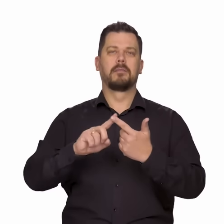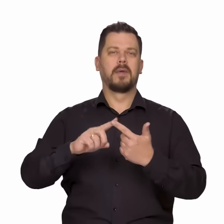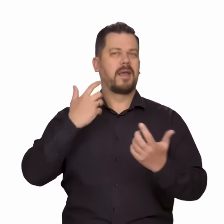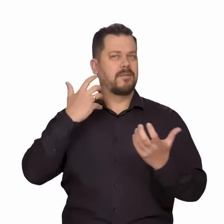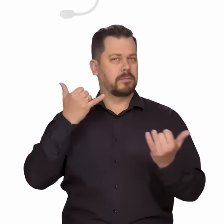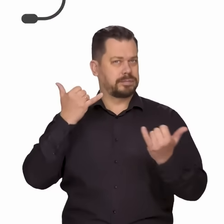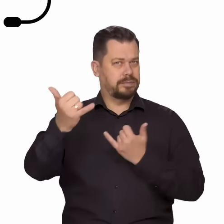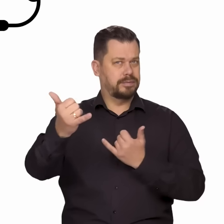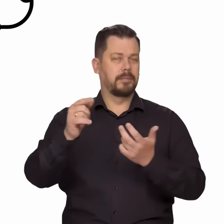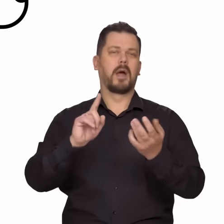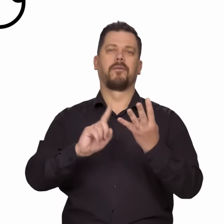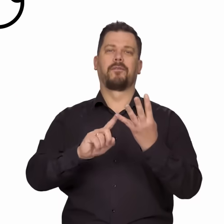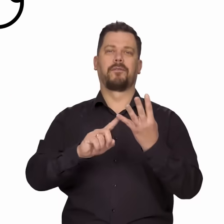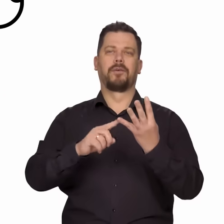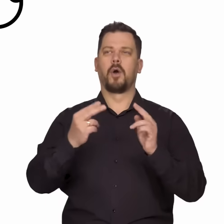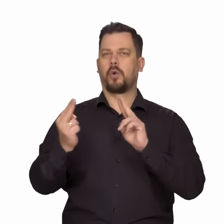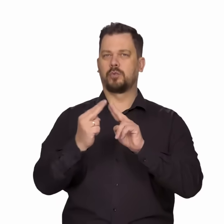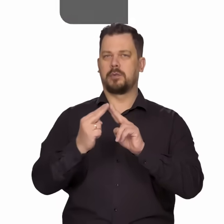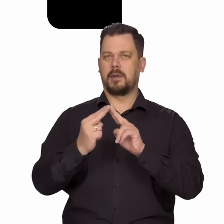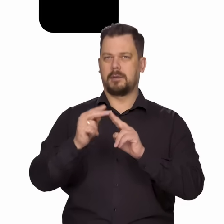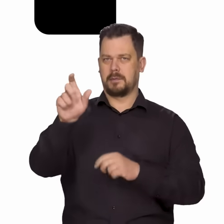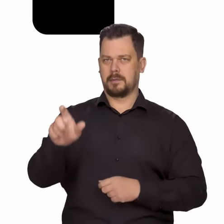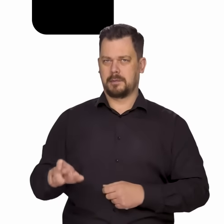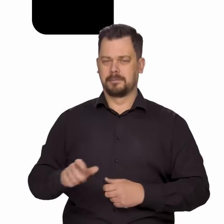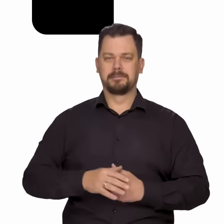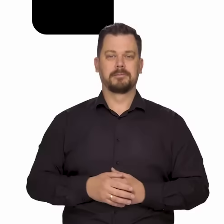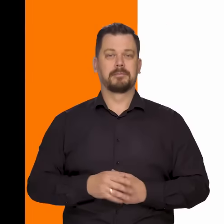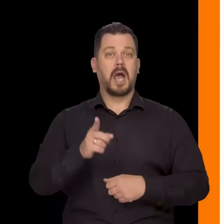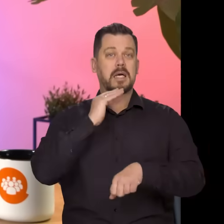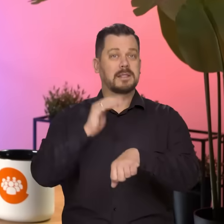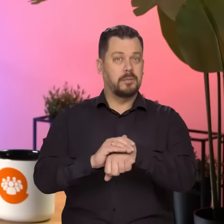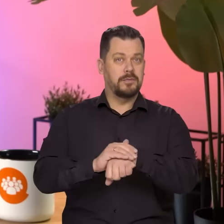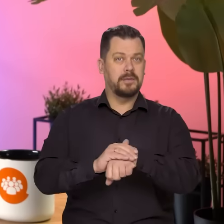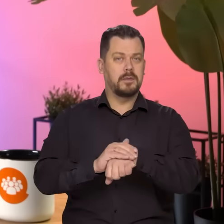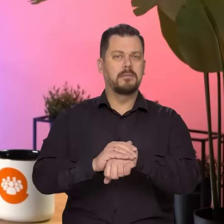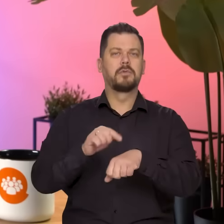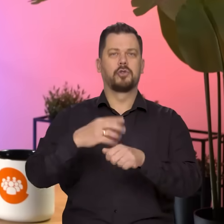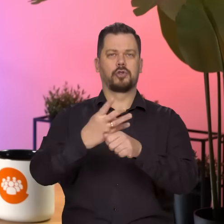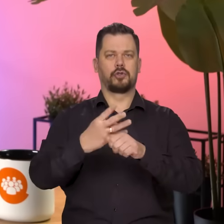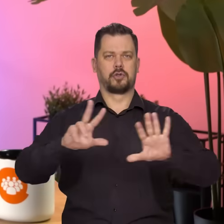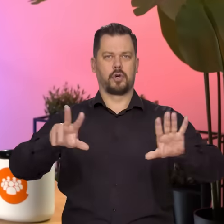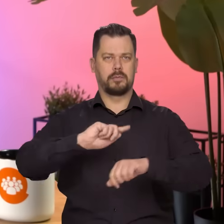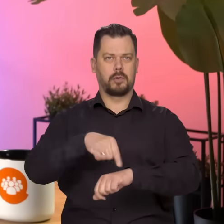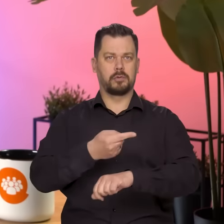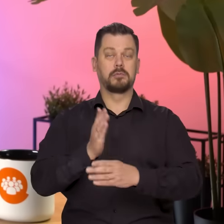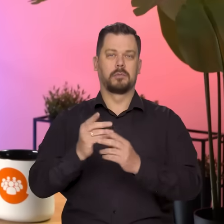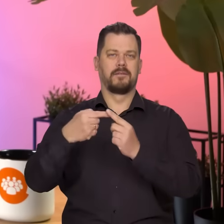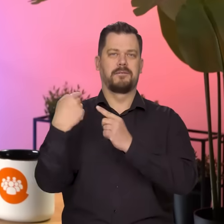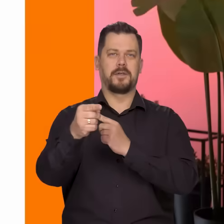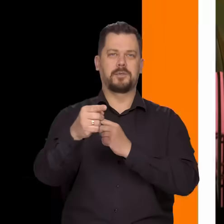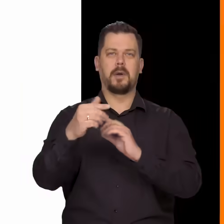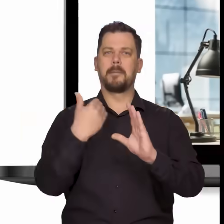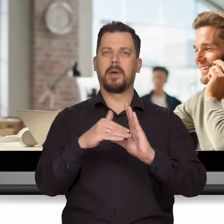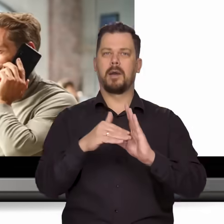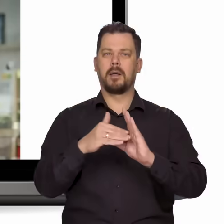www, przez infolinię lub u Twojego konsultanta. Po zamówieniu usługi w ciągu 48